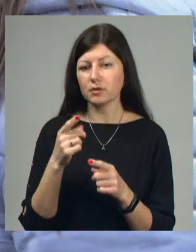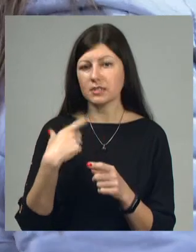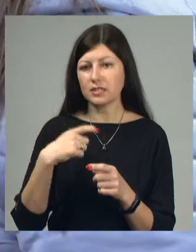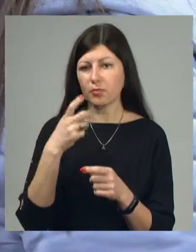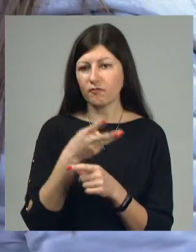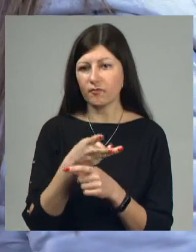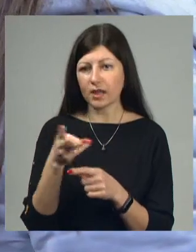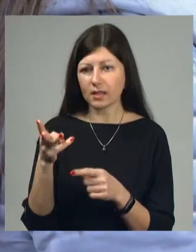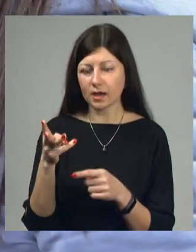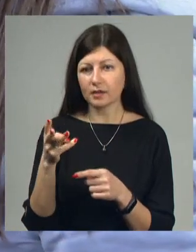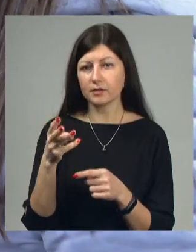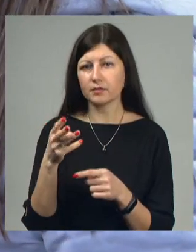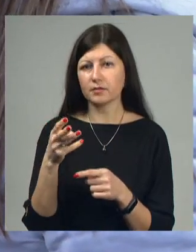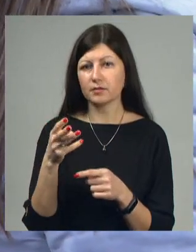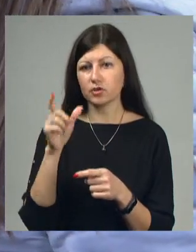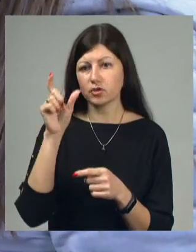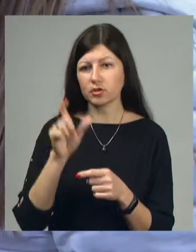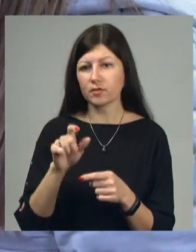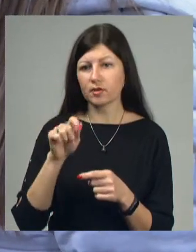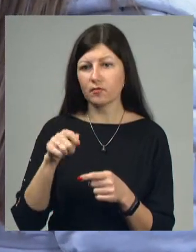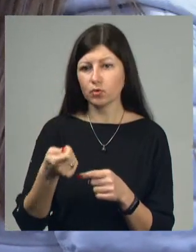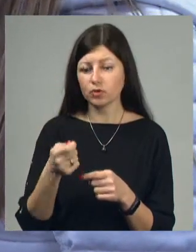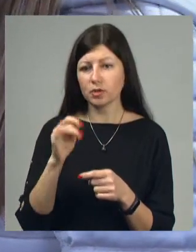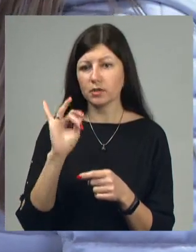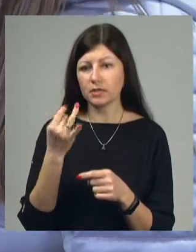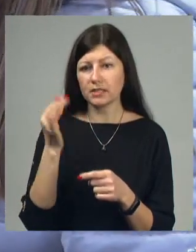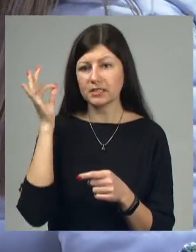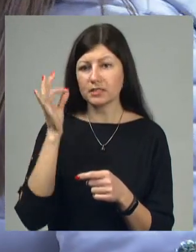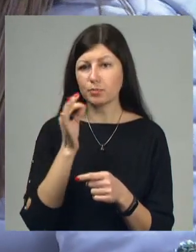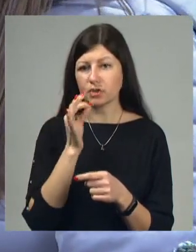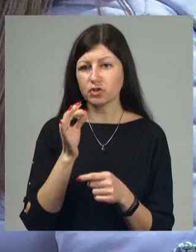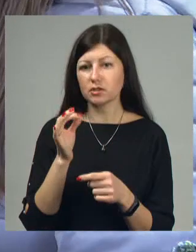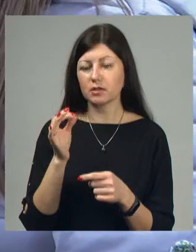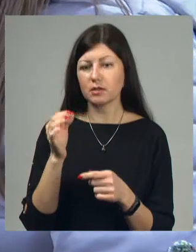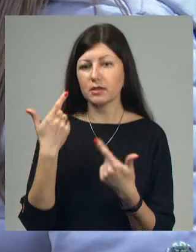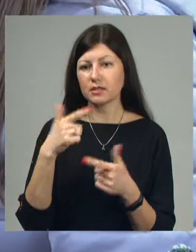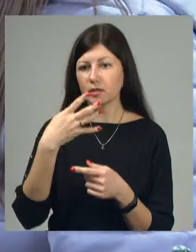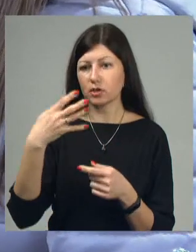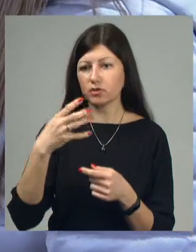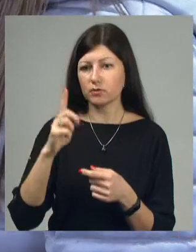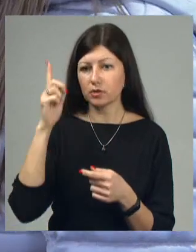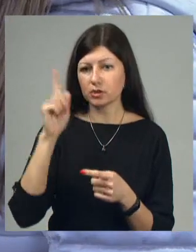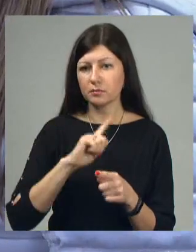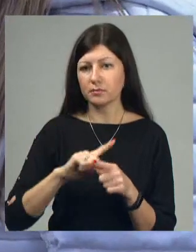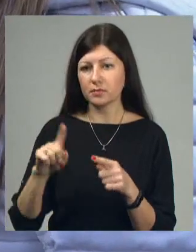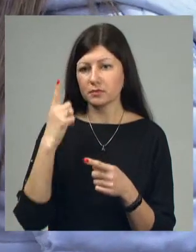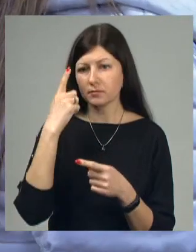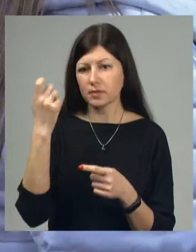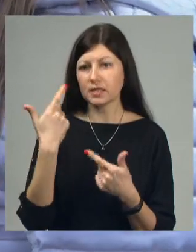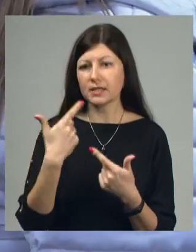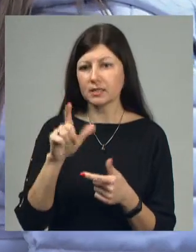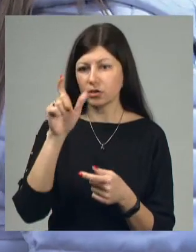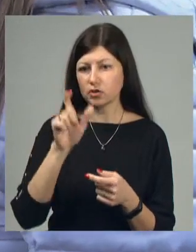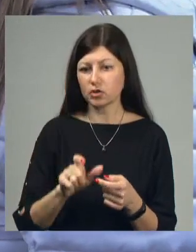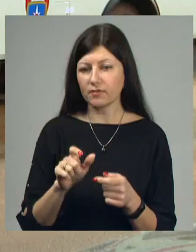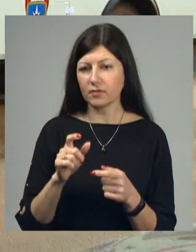фонарик, человек его включает, и на диспетчерской, которая находится на четвертом этаже, онлайн отображается, где человек в данный момент